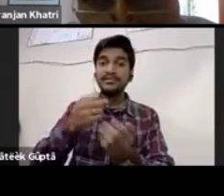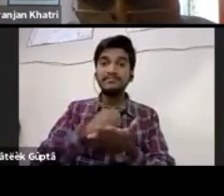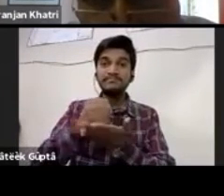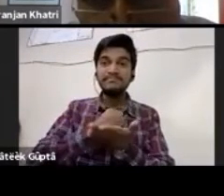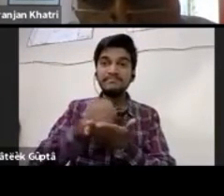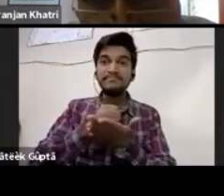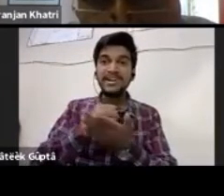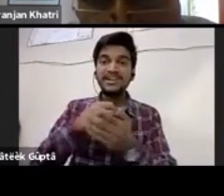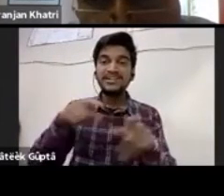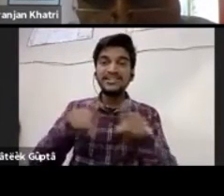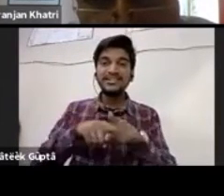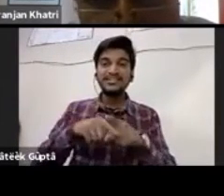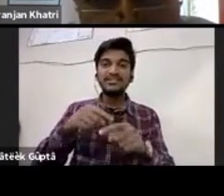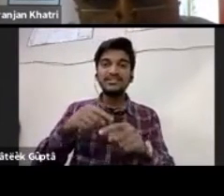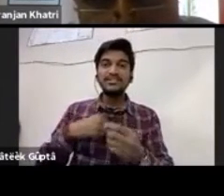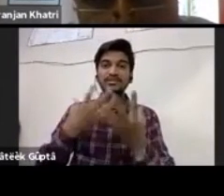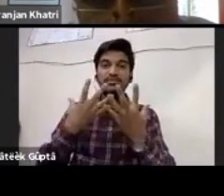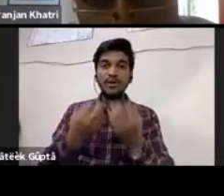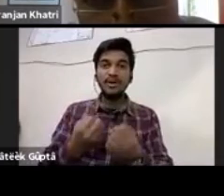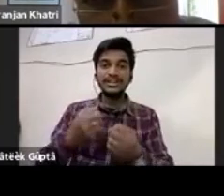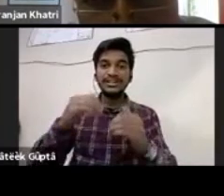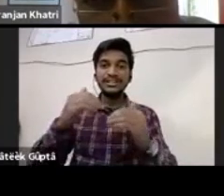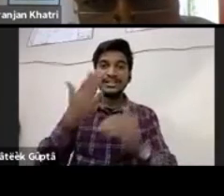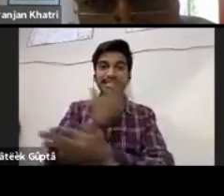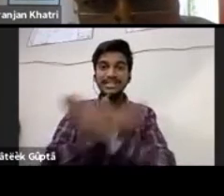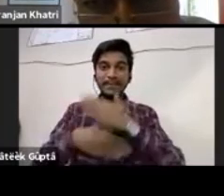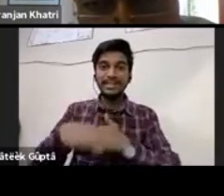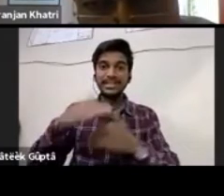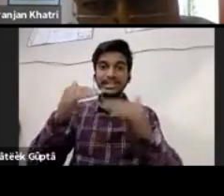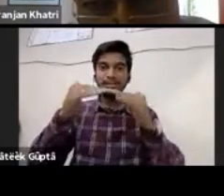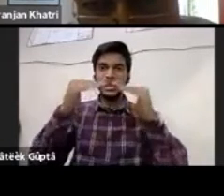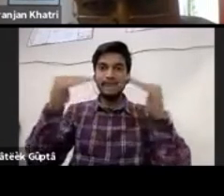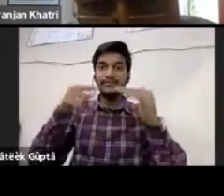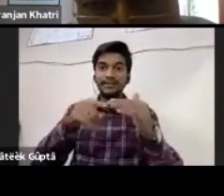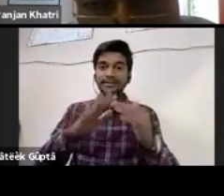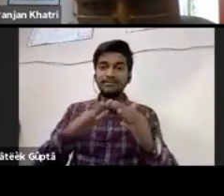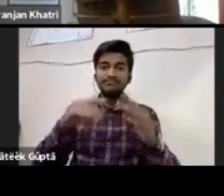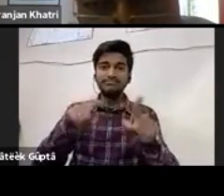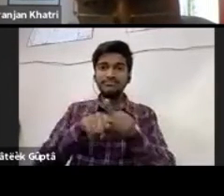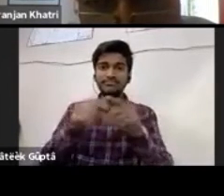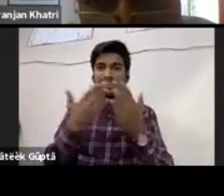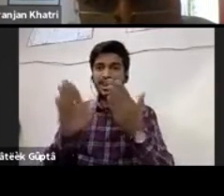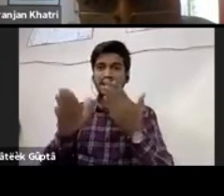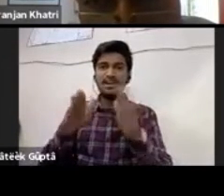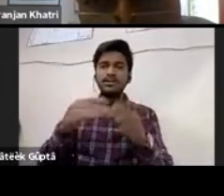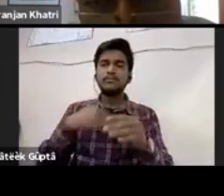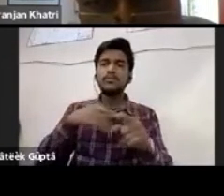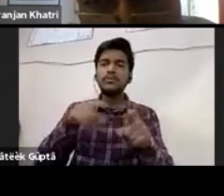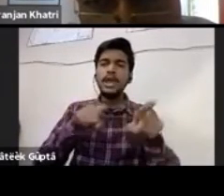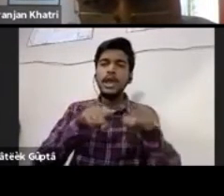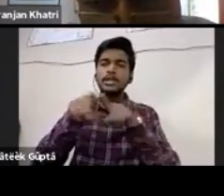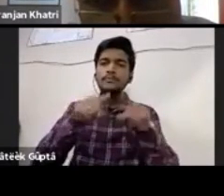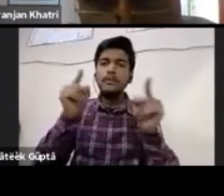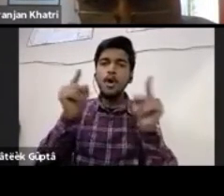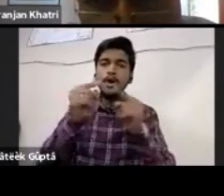स्पेस. व्हाट आई मीन, सो आई गिव अ स्मॉल एग्जांपल.